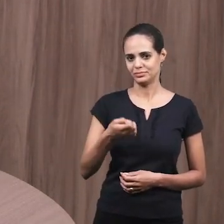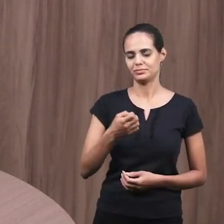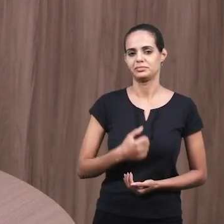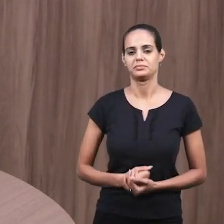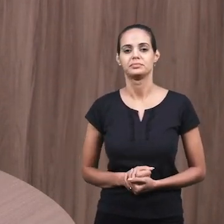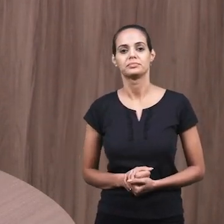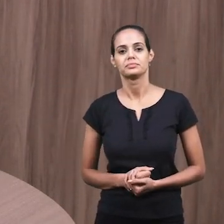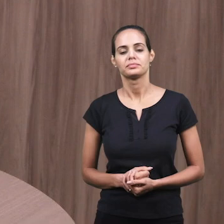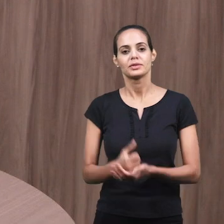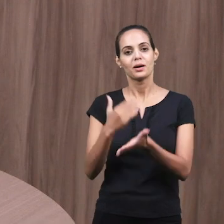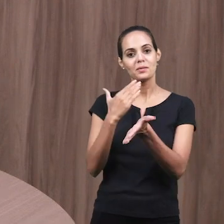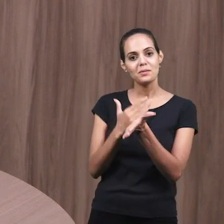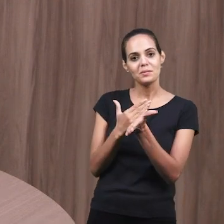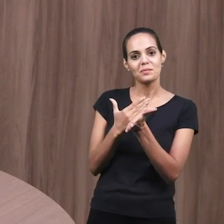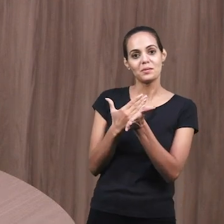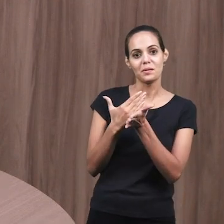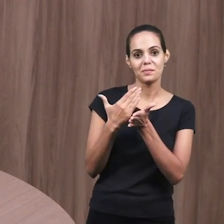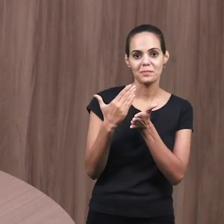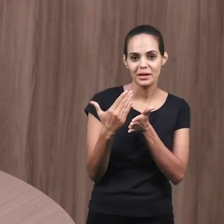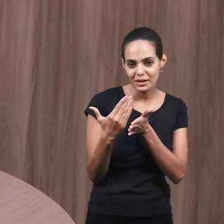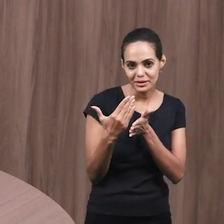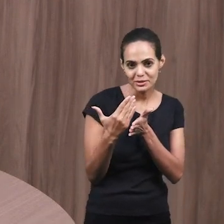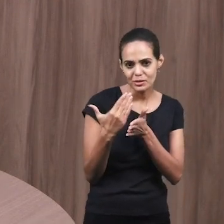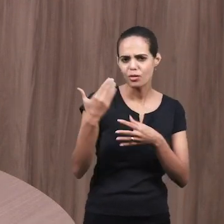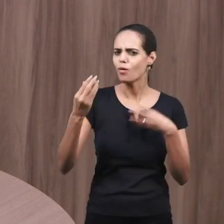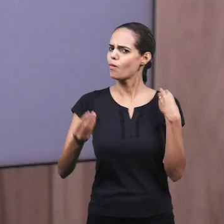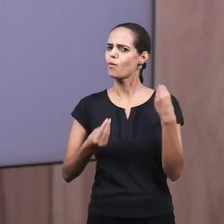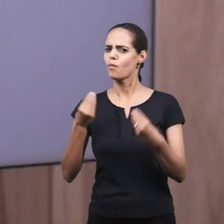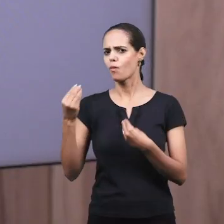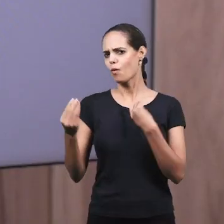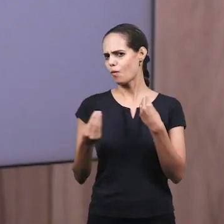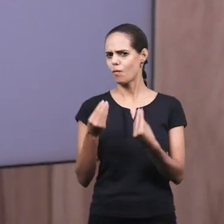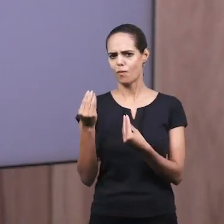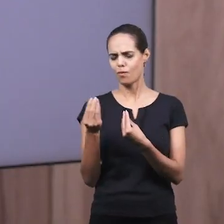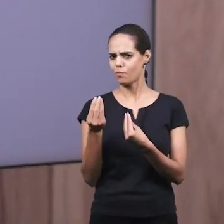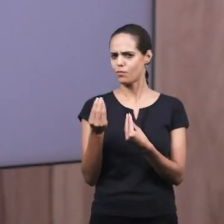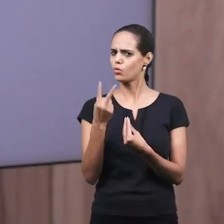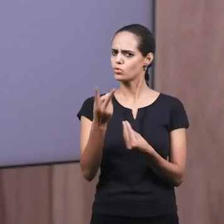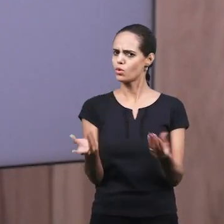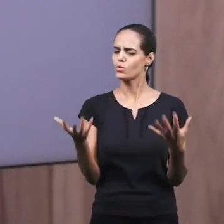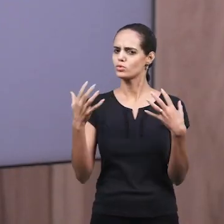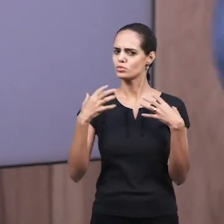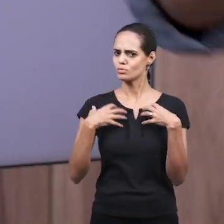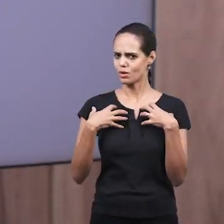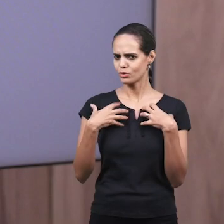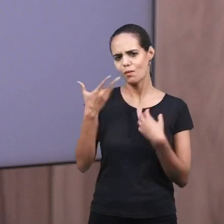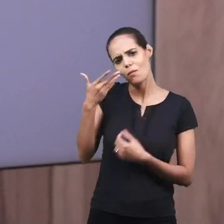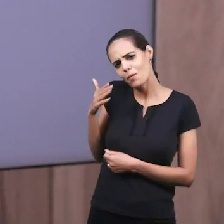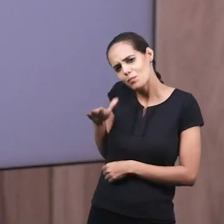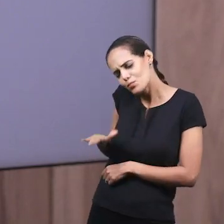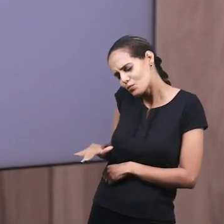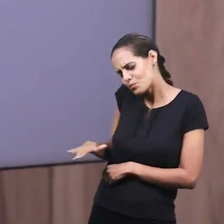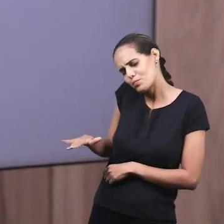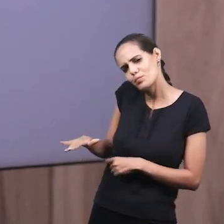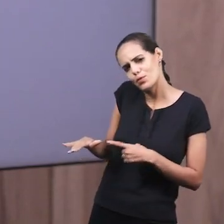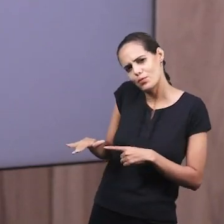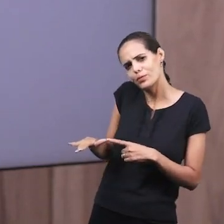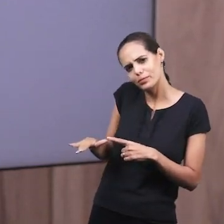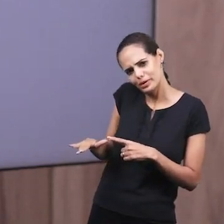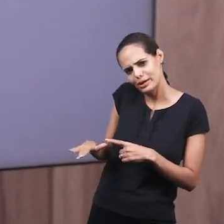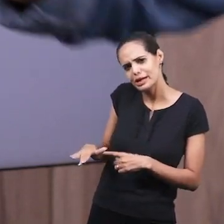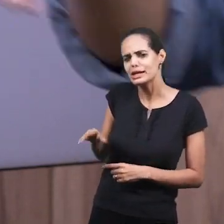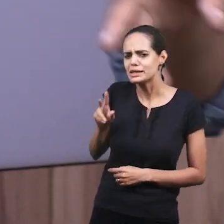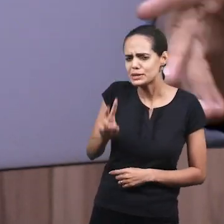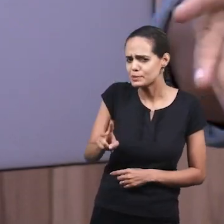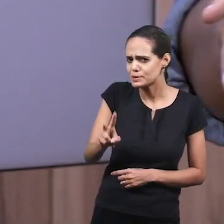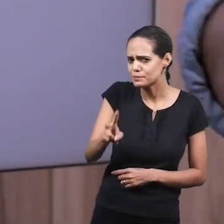L'introduction peut être faite de deux manières. Pour le petit, ils peuvent jouer dans tous les temps, comme